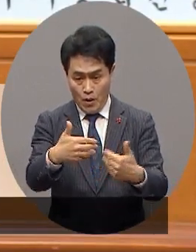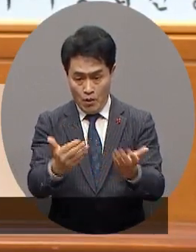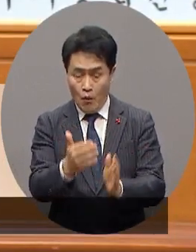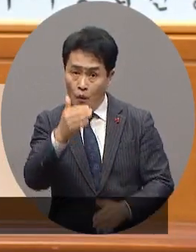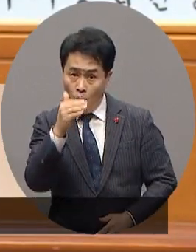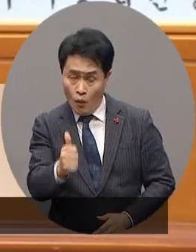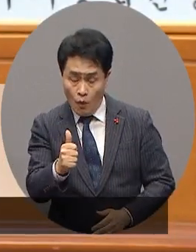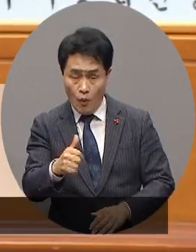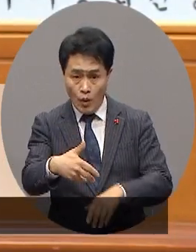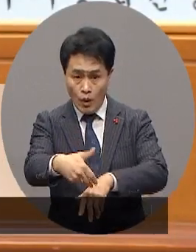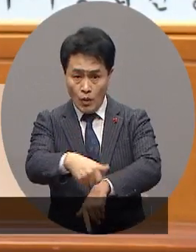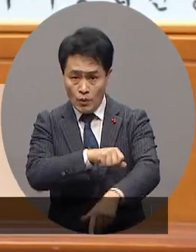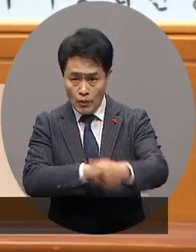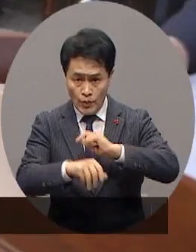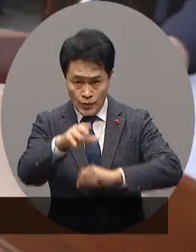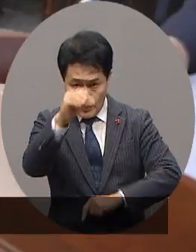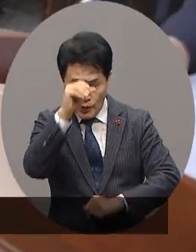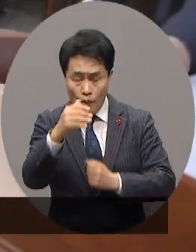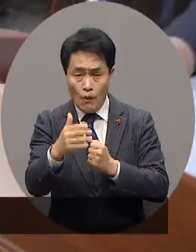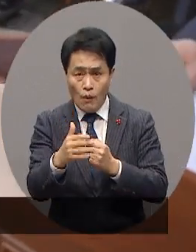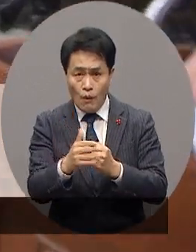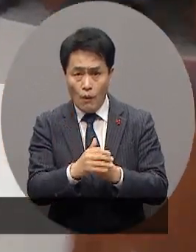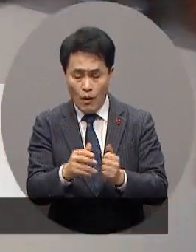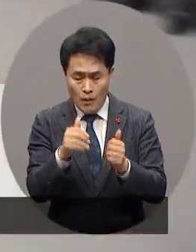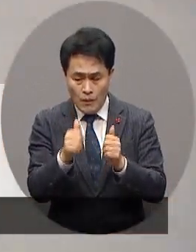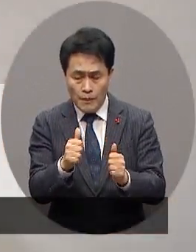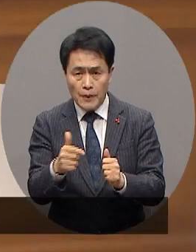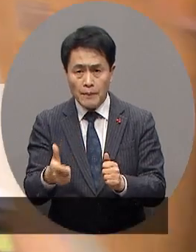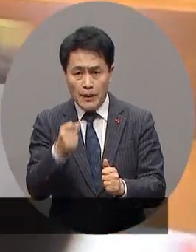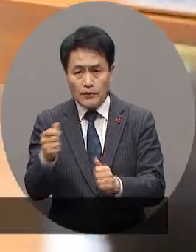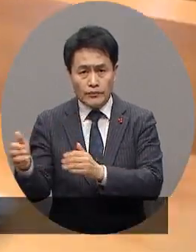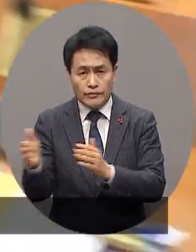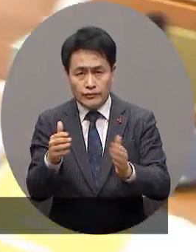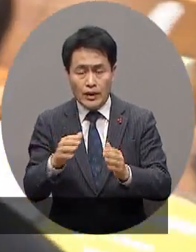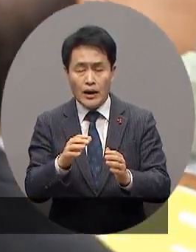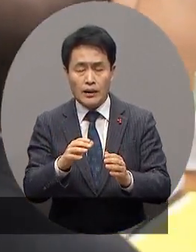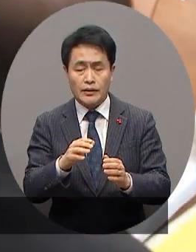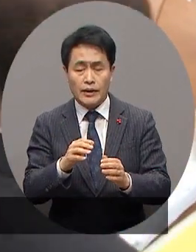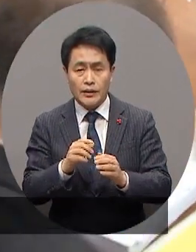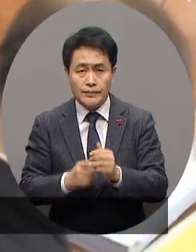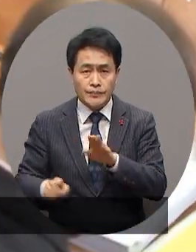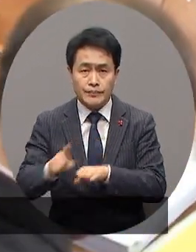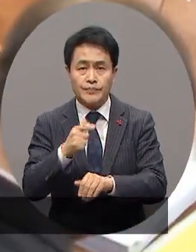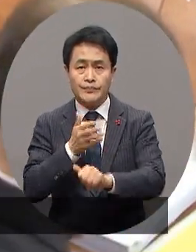솔선수범해서 사법부의 신속 재판 구현 노력에 앞장서 주길 바란다고 당부했습니다.